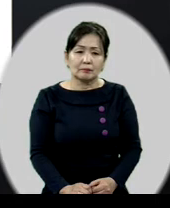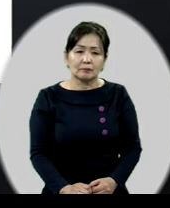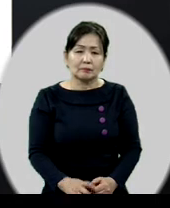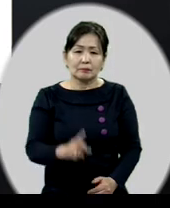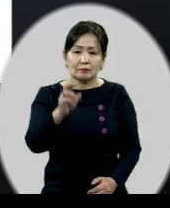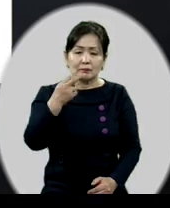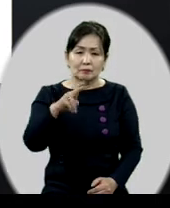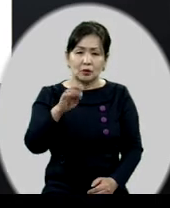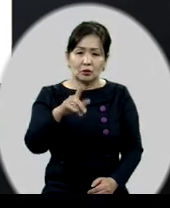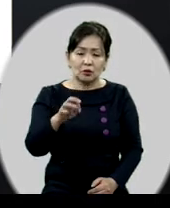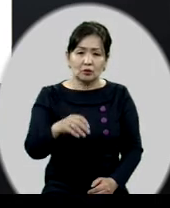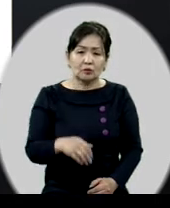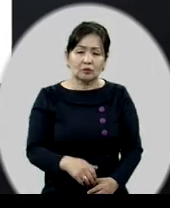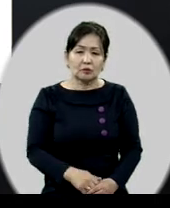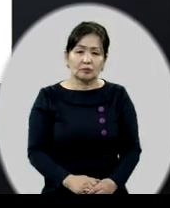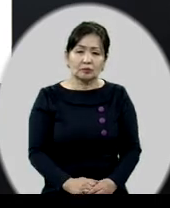Дараагийн бодлоорга орцгоё.